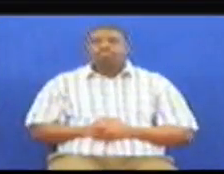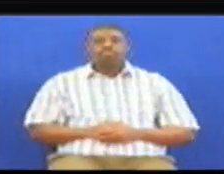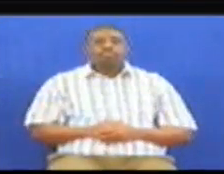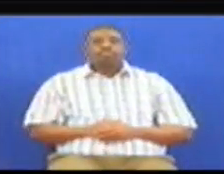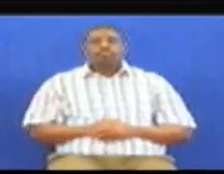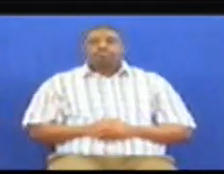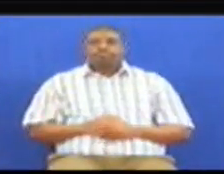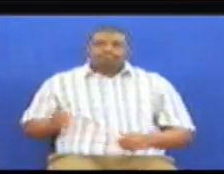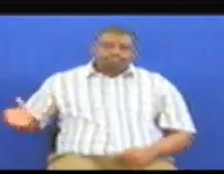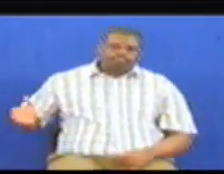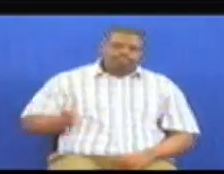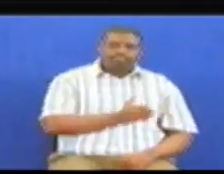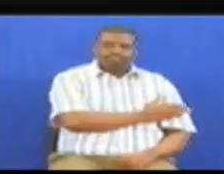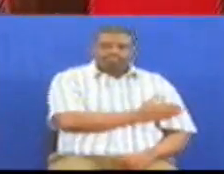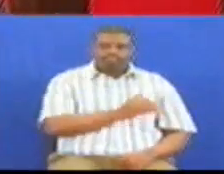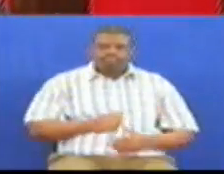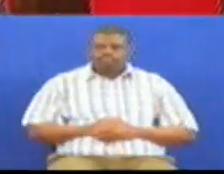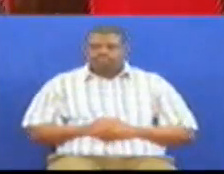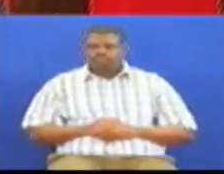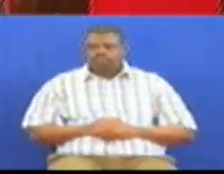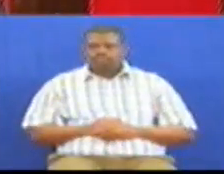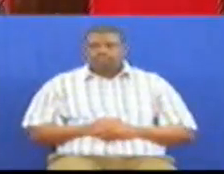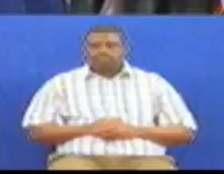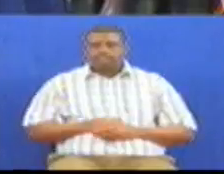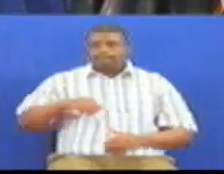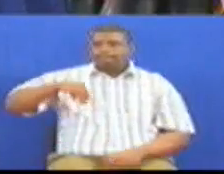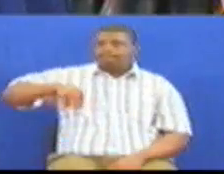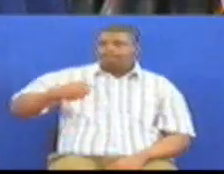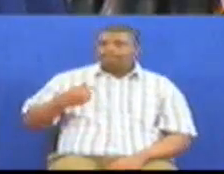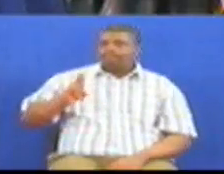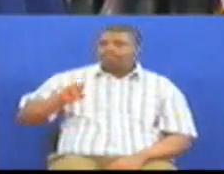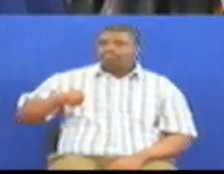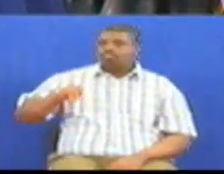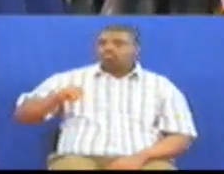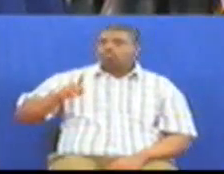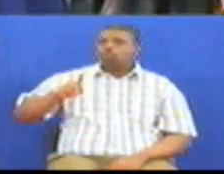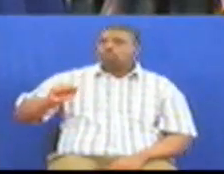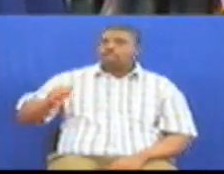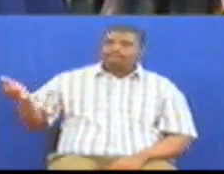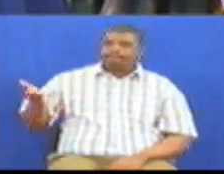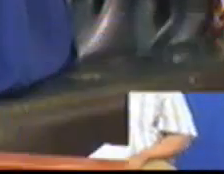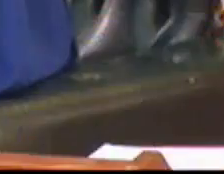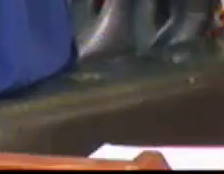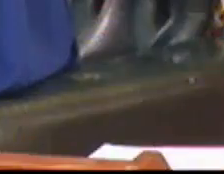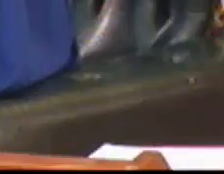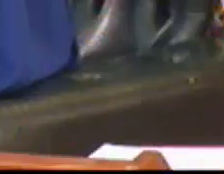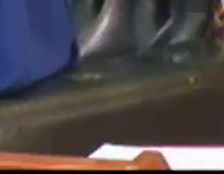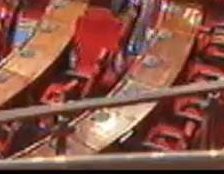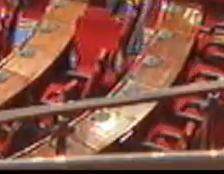Mheshimiwa Daniel Mtuka atafuatiwa na Mheshimiwa Ali Mohamed Casey.